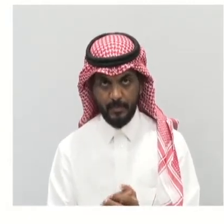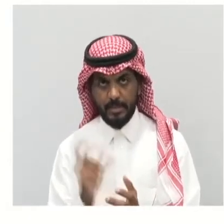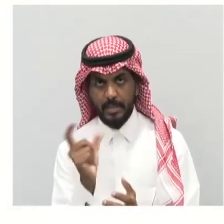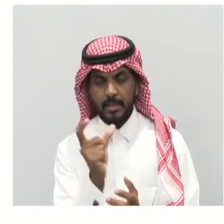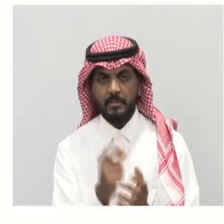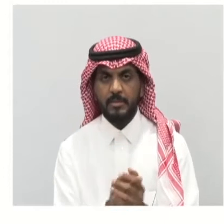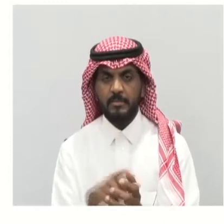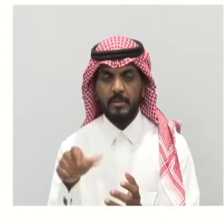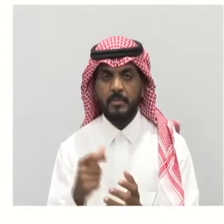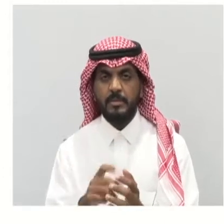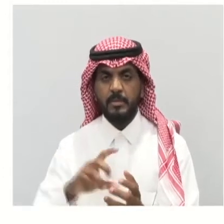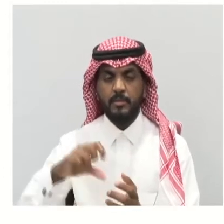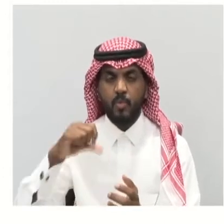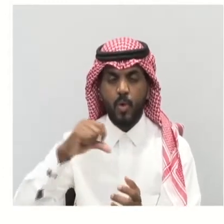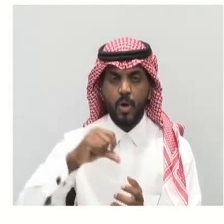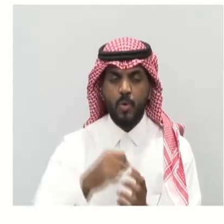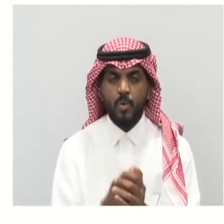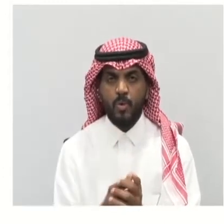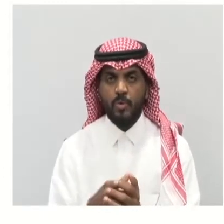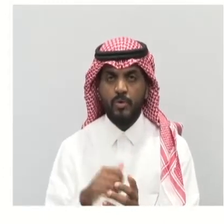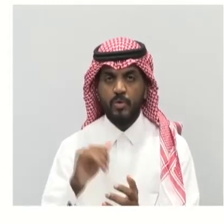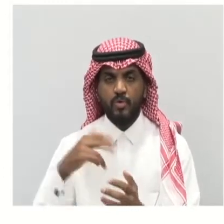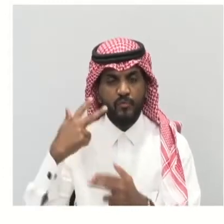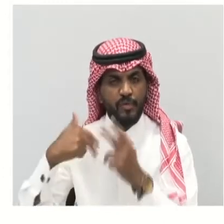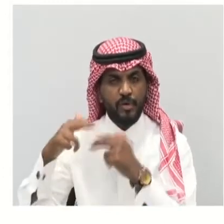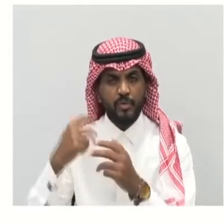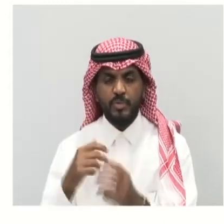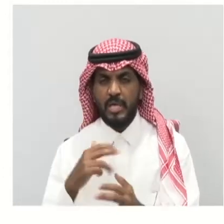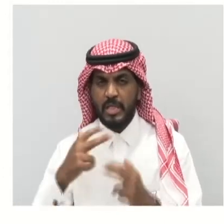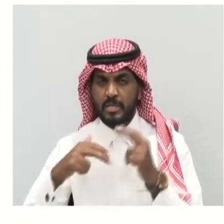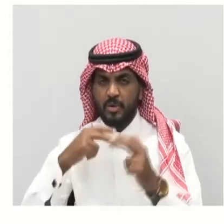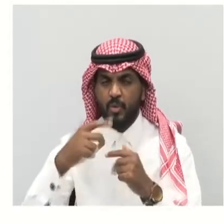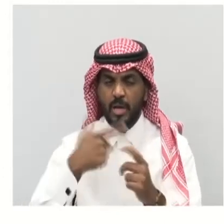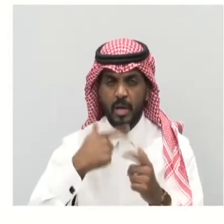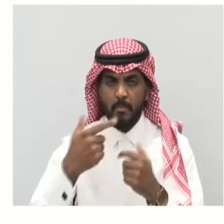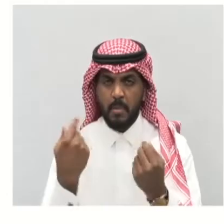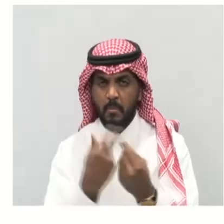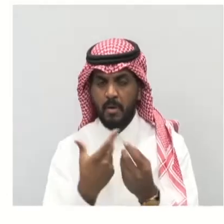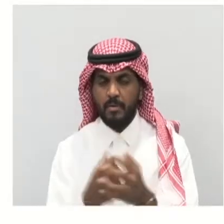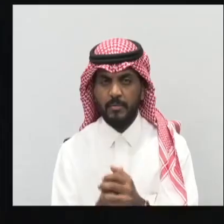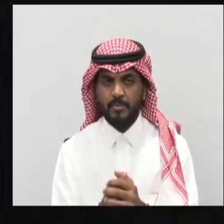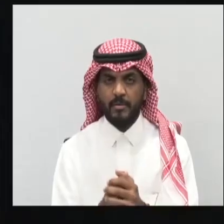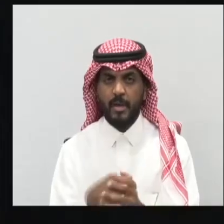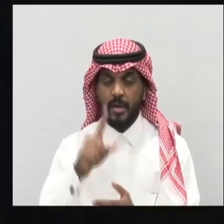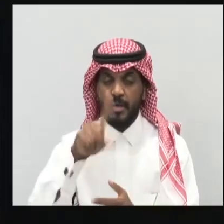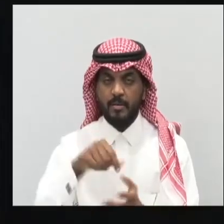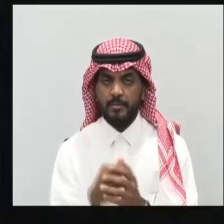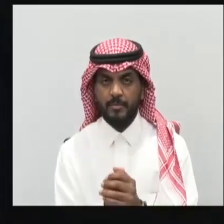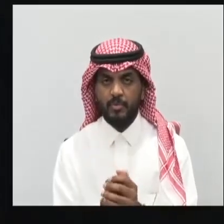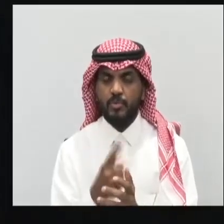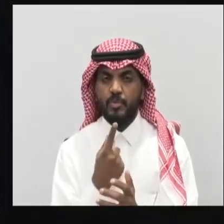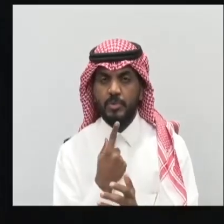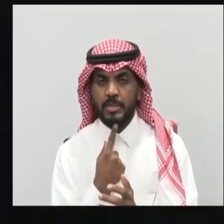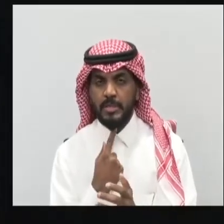كلمات بها مد بالواو، يفكرون، يتشاورون. الآن يا صغاري